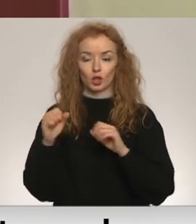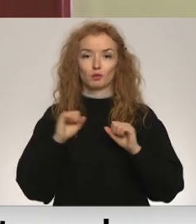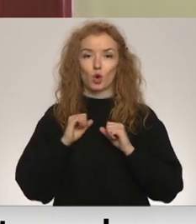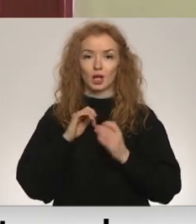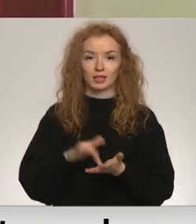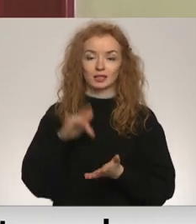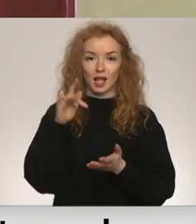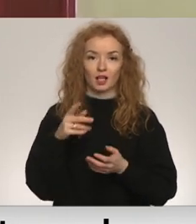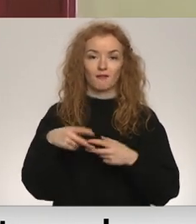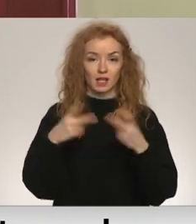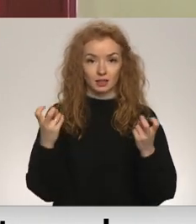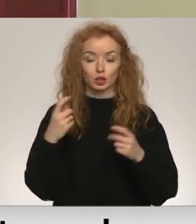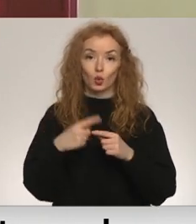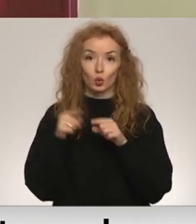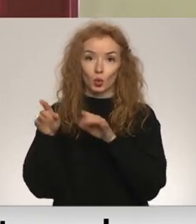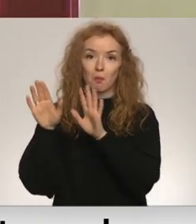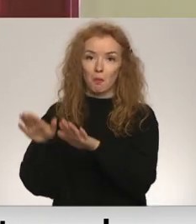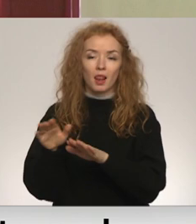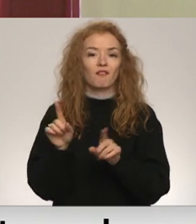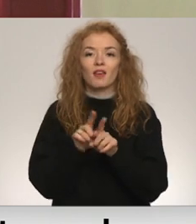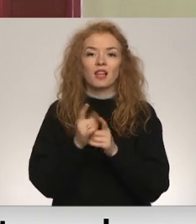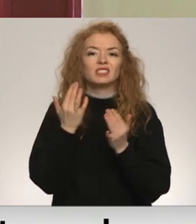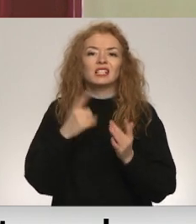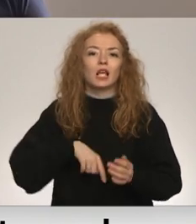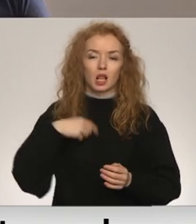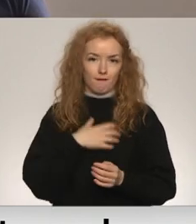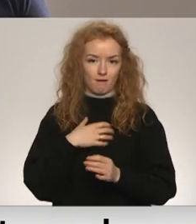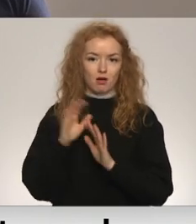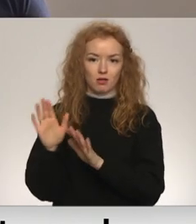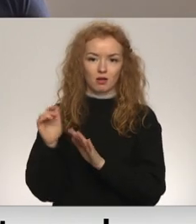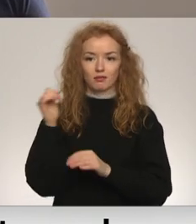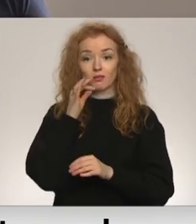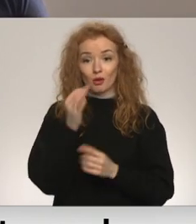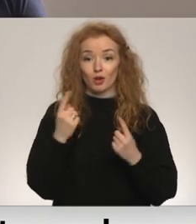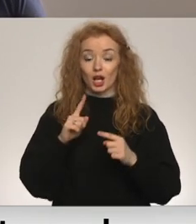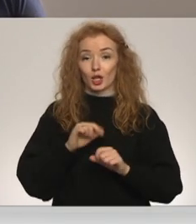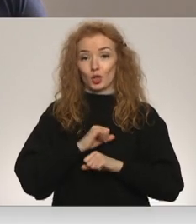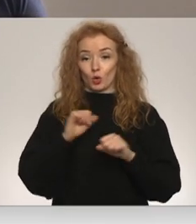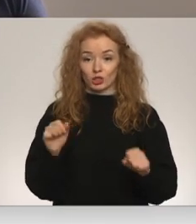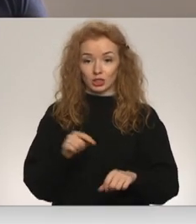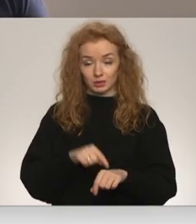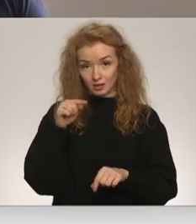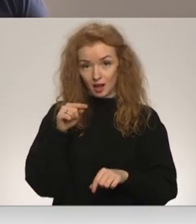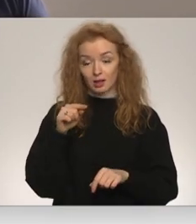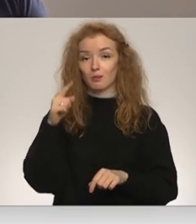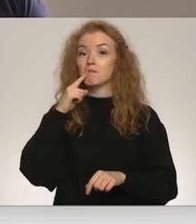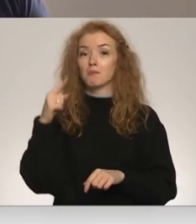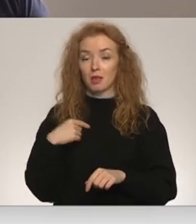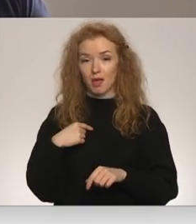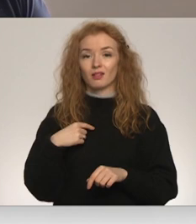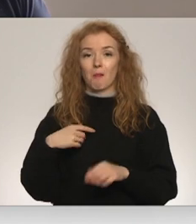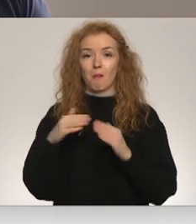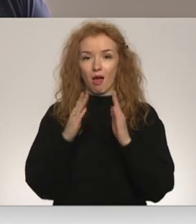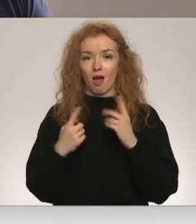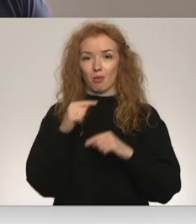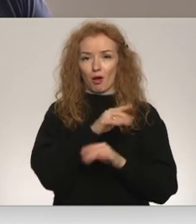centra viesnīcā un varēšot tur palikt, cik ilgi būs nepieciešams. Šobrīd tāda drošības sajūta, jo pateica, ka mājās varēsim